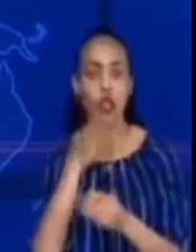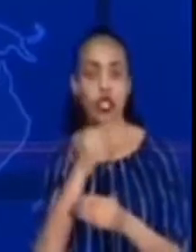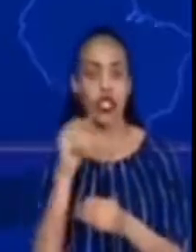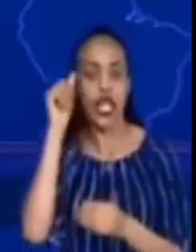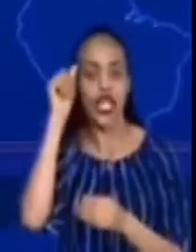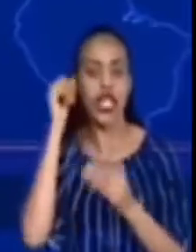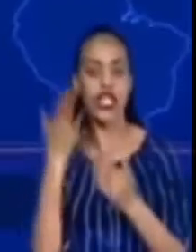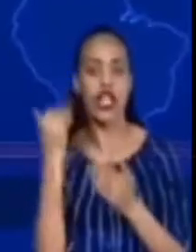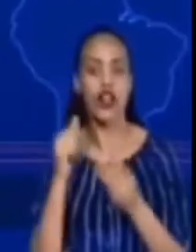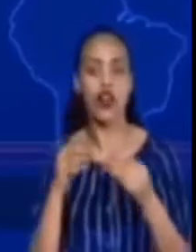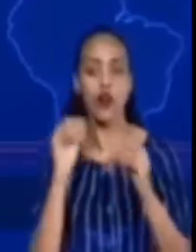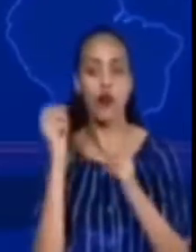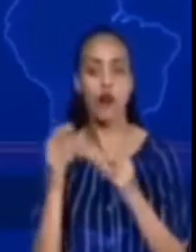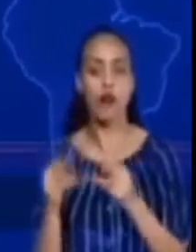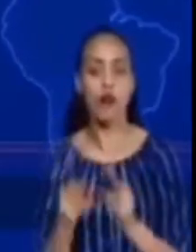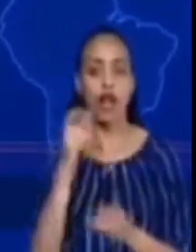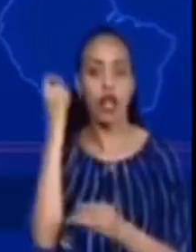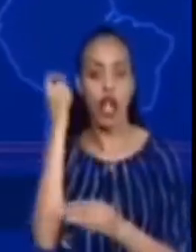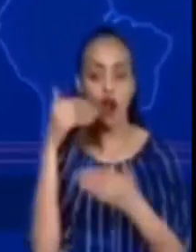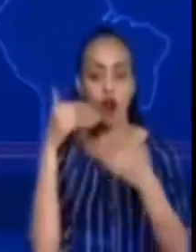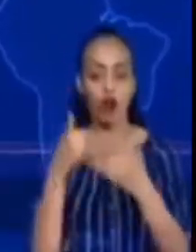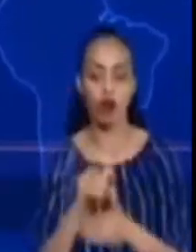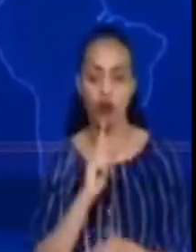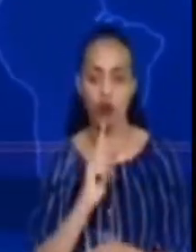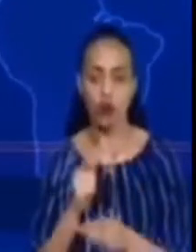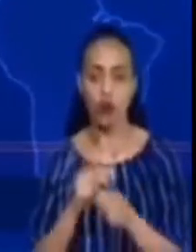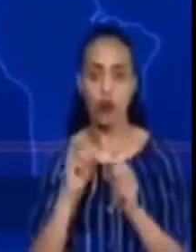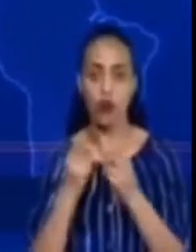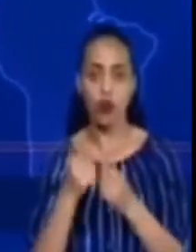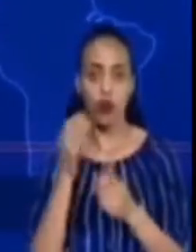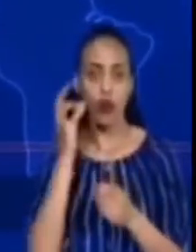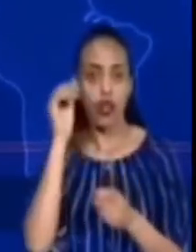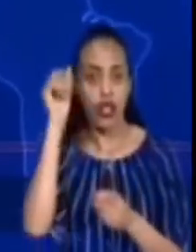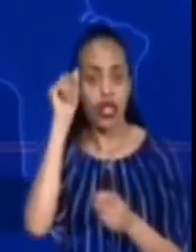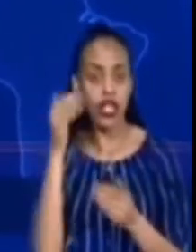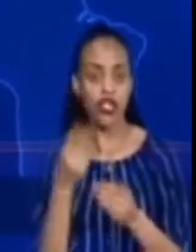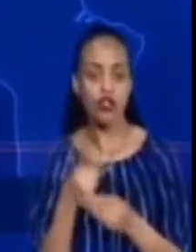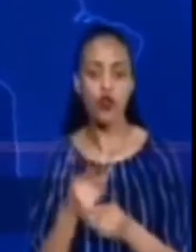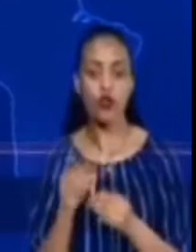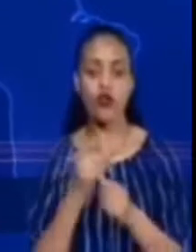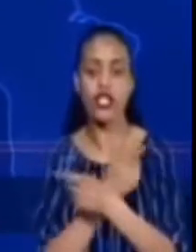አይቼ ማለቅ ይሄ በጣም ሞት ነው